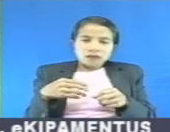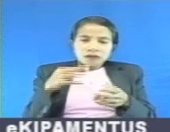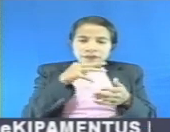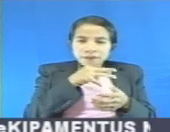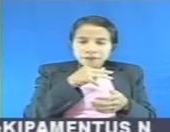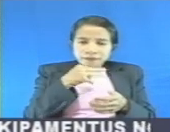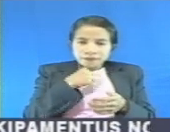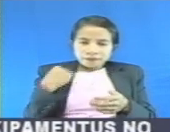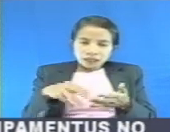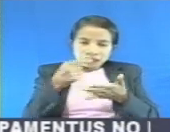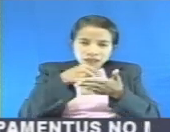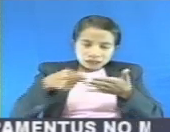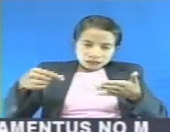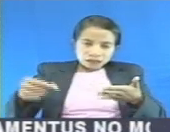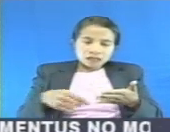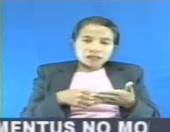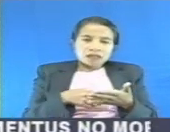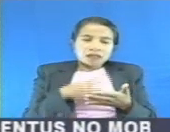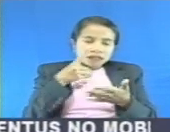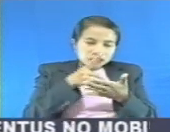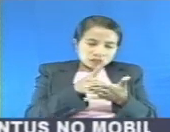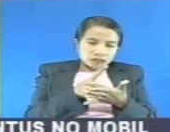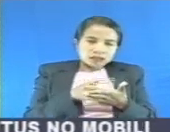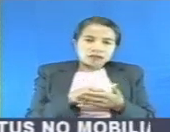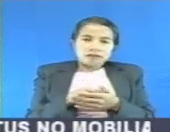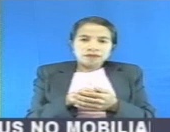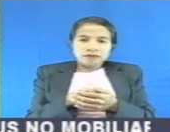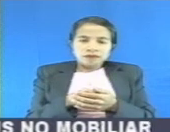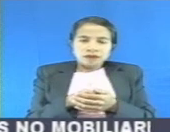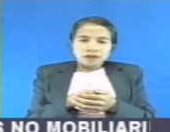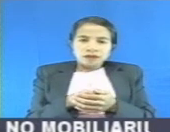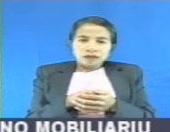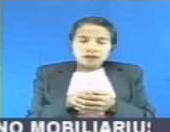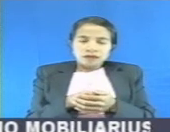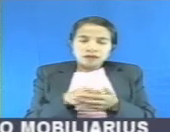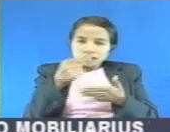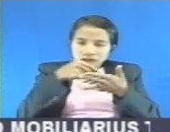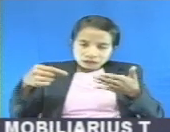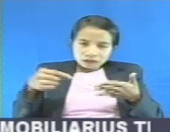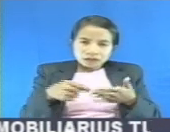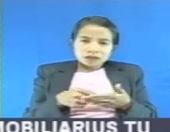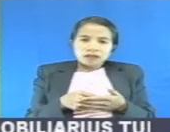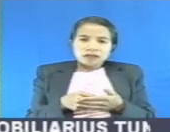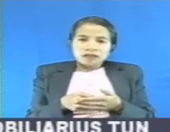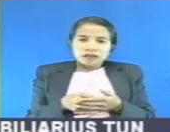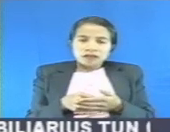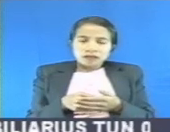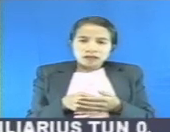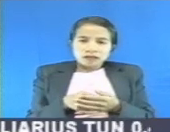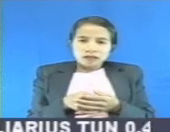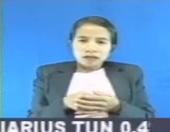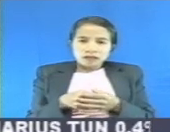Asina deklarasa halo deklarasa ni hanya basira depois ya perjanjian batia amu hato Madre hato